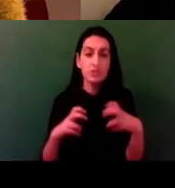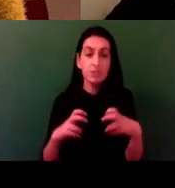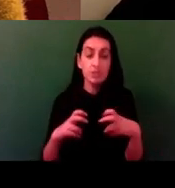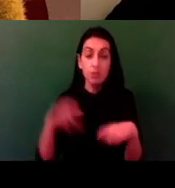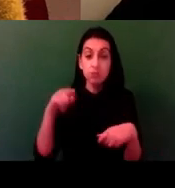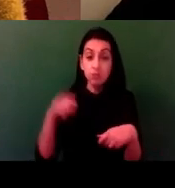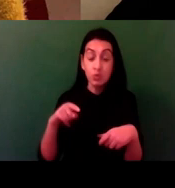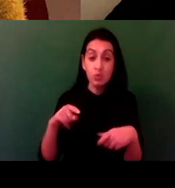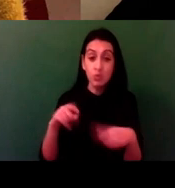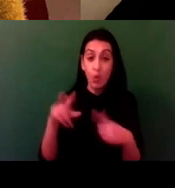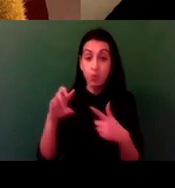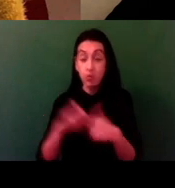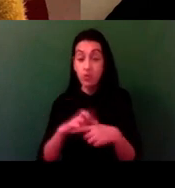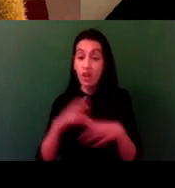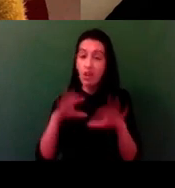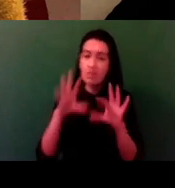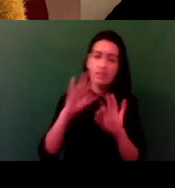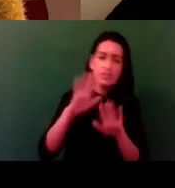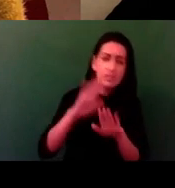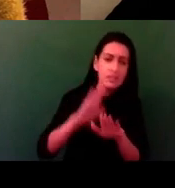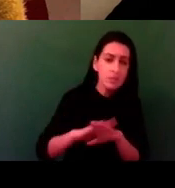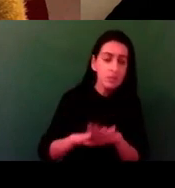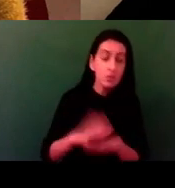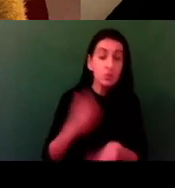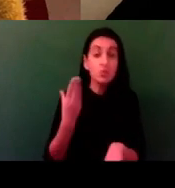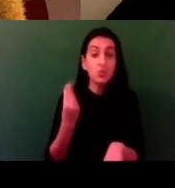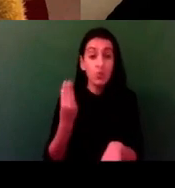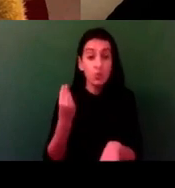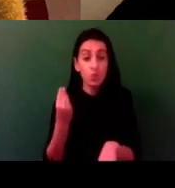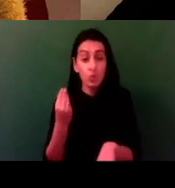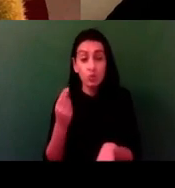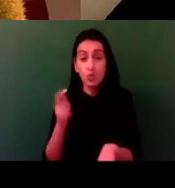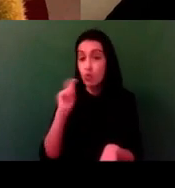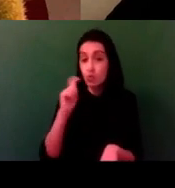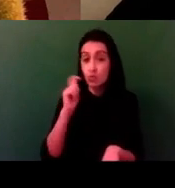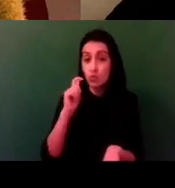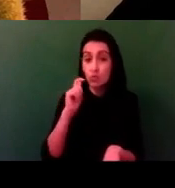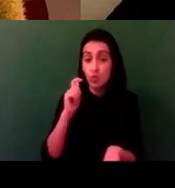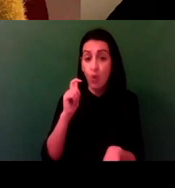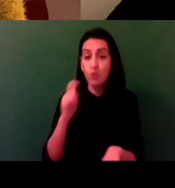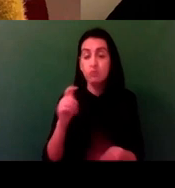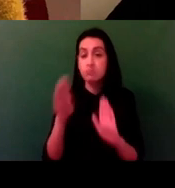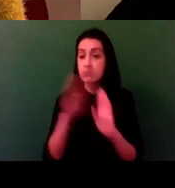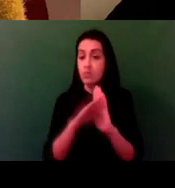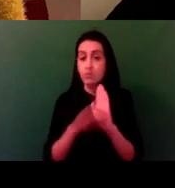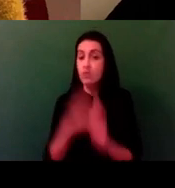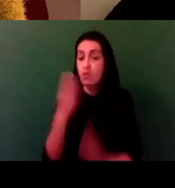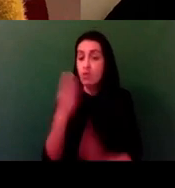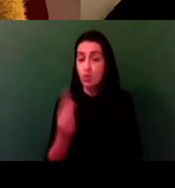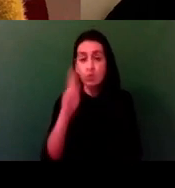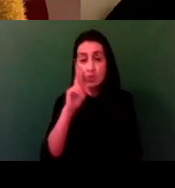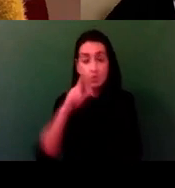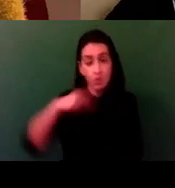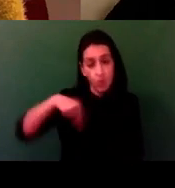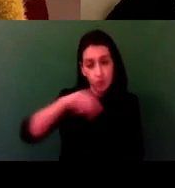geldiğini herhalde buradaki herkes kabul edecektir. Dolayısıyla zorlu süreçleri ve daha önceki deneyim birikimlerinin